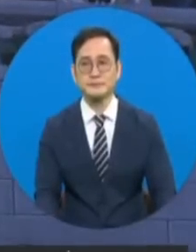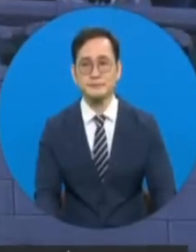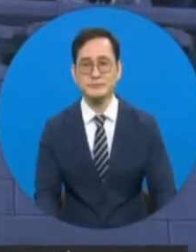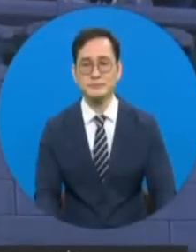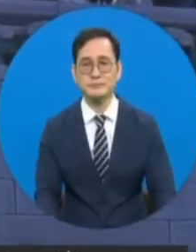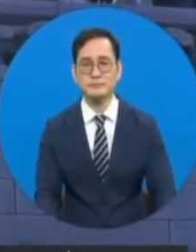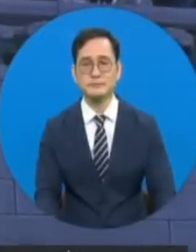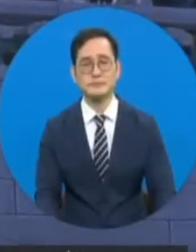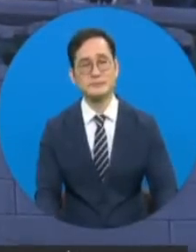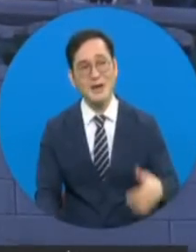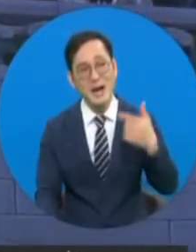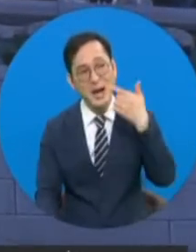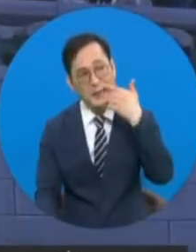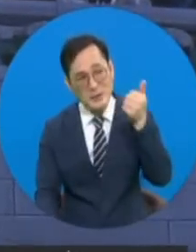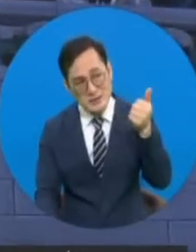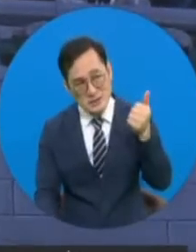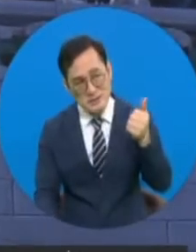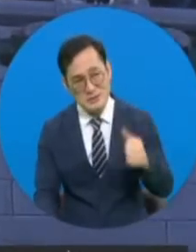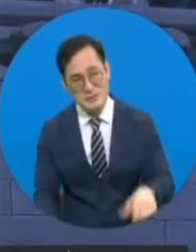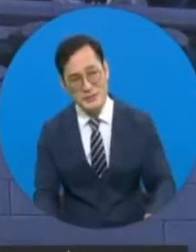아버지가 누구냐에이어서